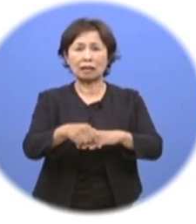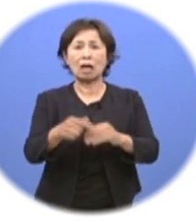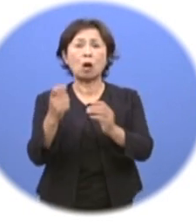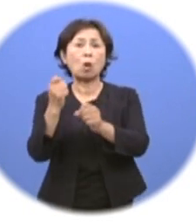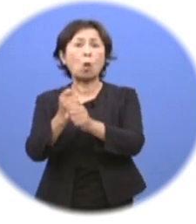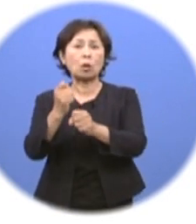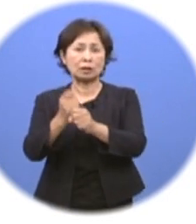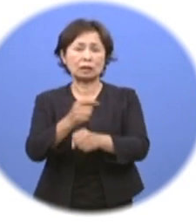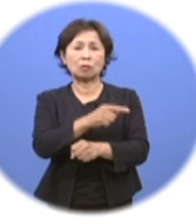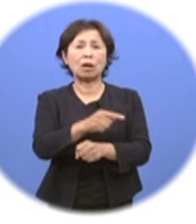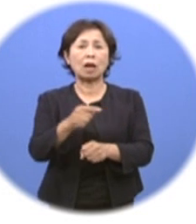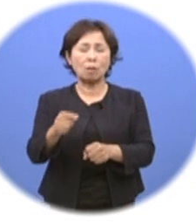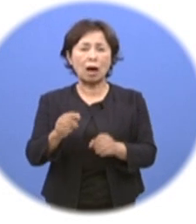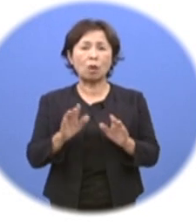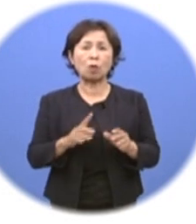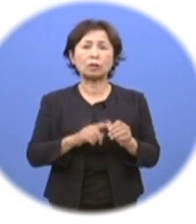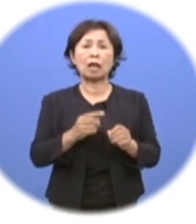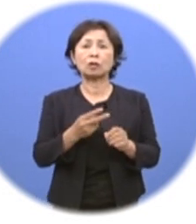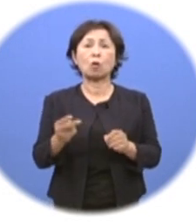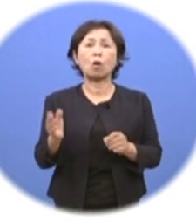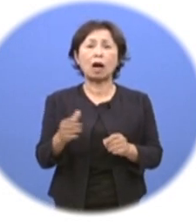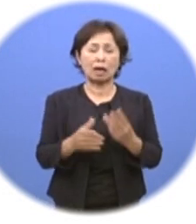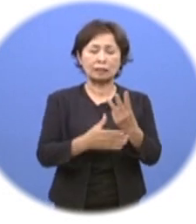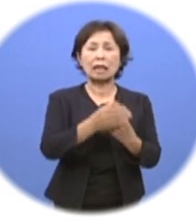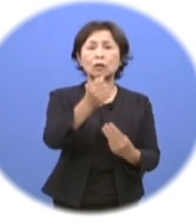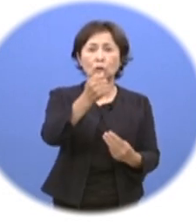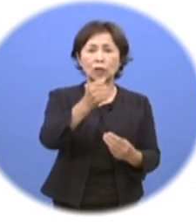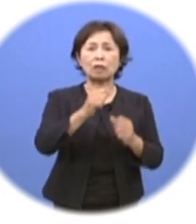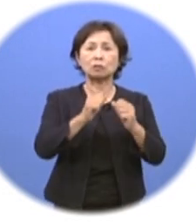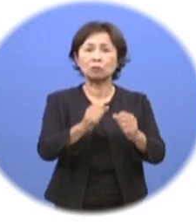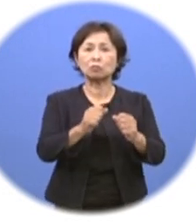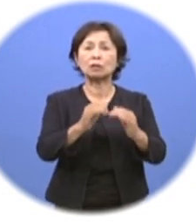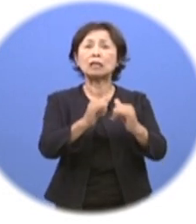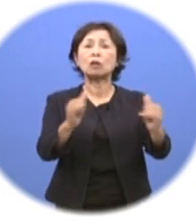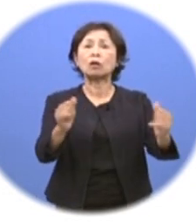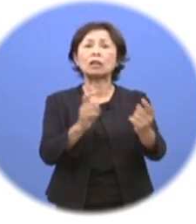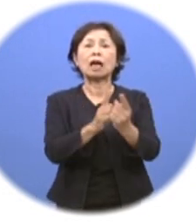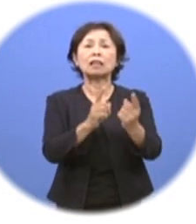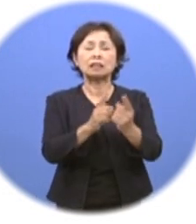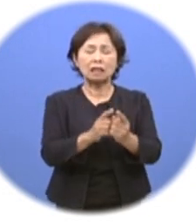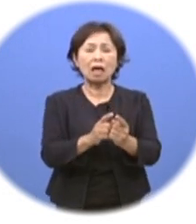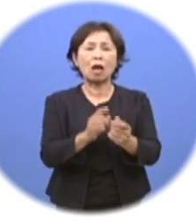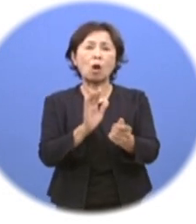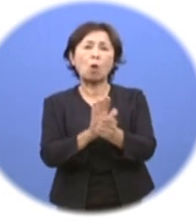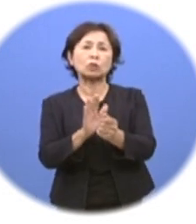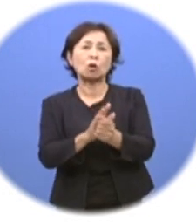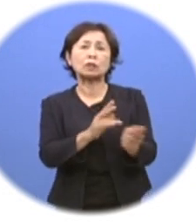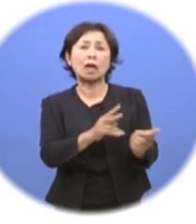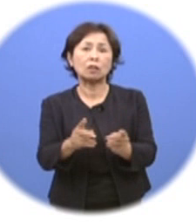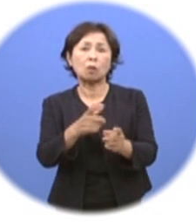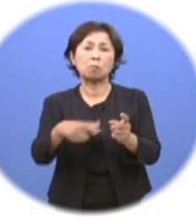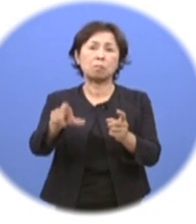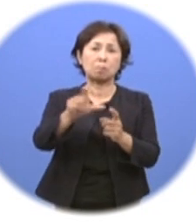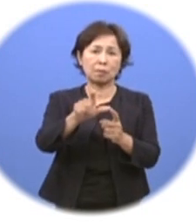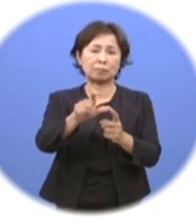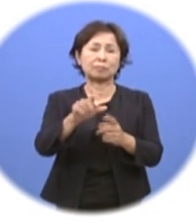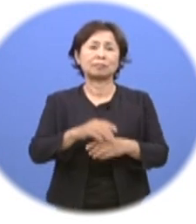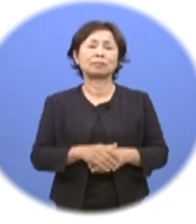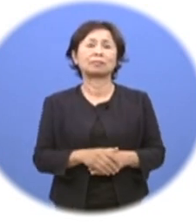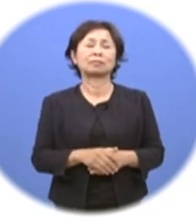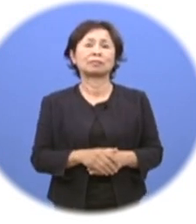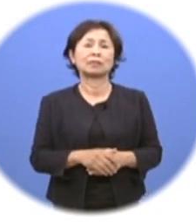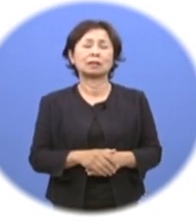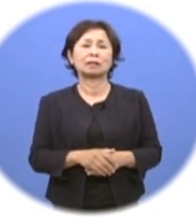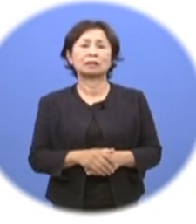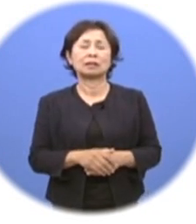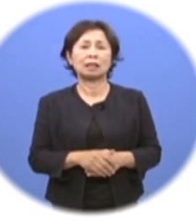年度から補強設計と改修工事をセットで行う方を対象に新しい補助制度を追加しています。定額で66